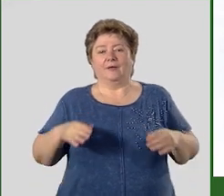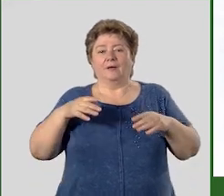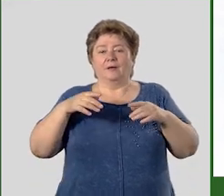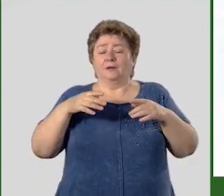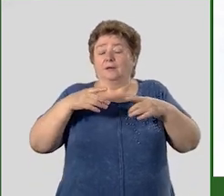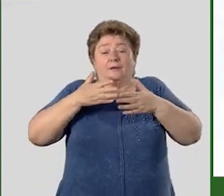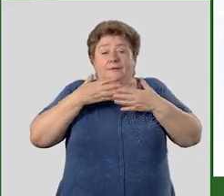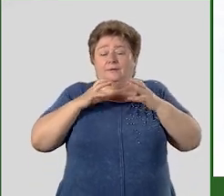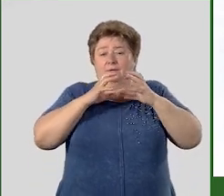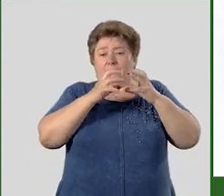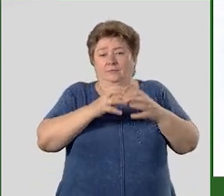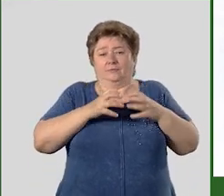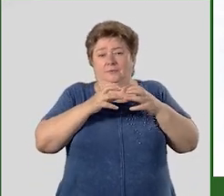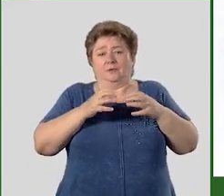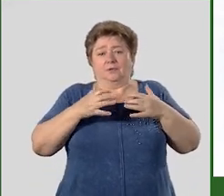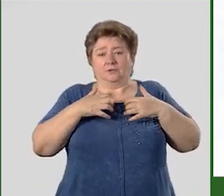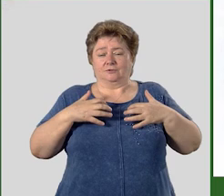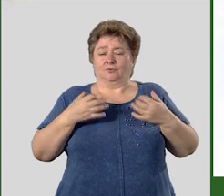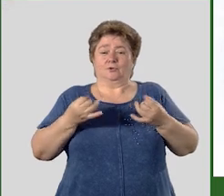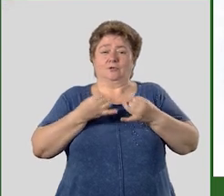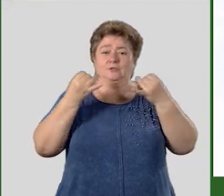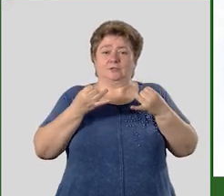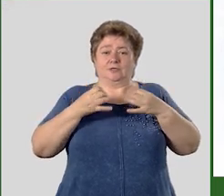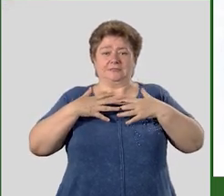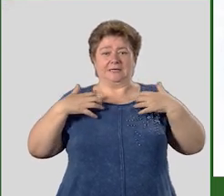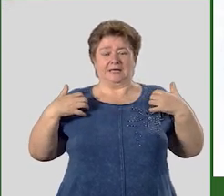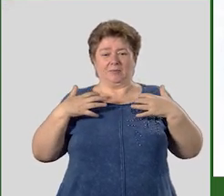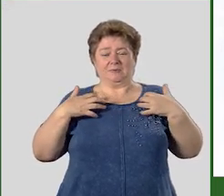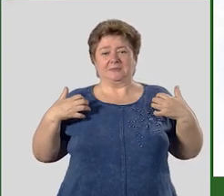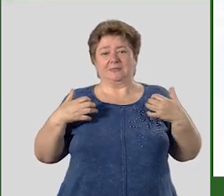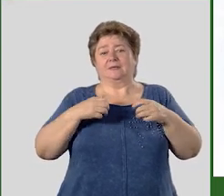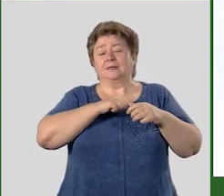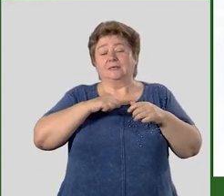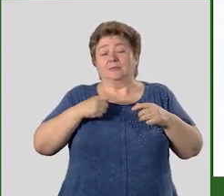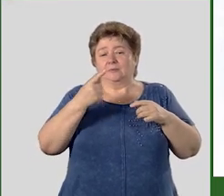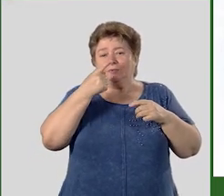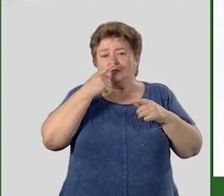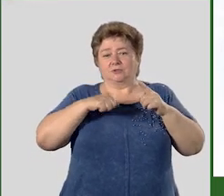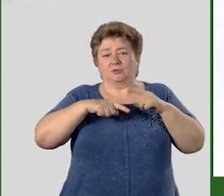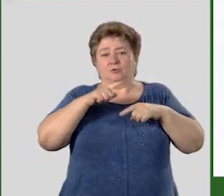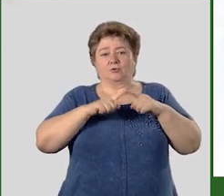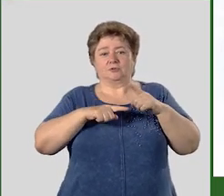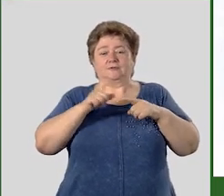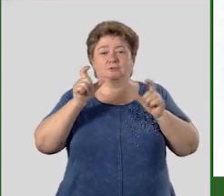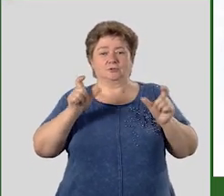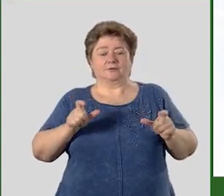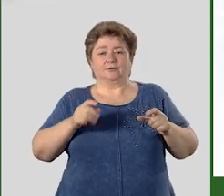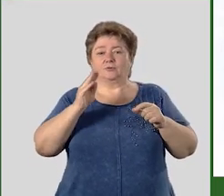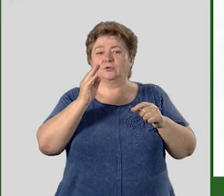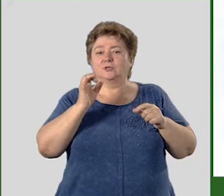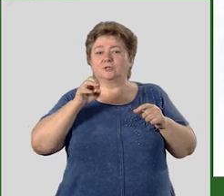Наверное, нет на свете животных интереснее обезьян. Самый ближайший к нам родственник –